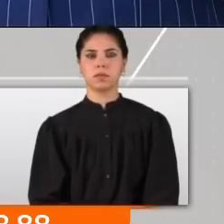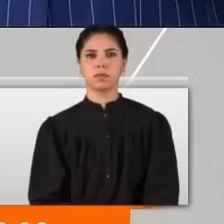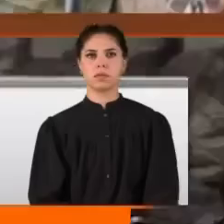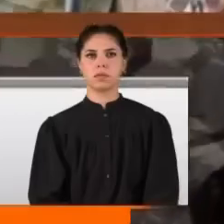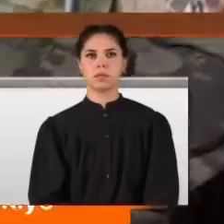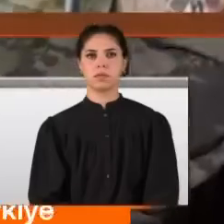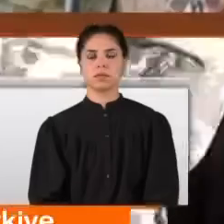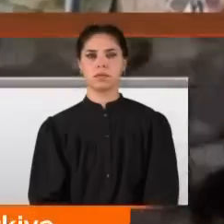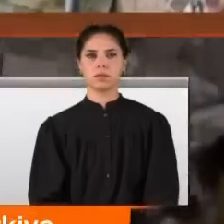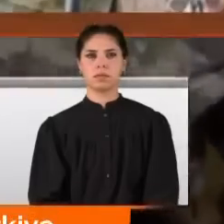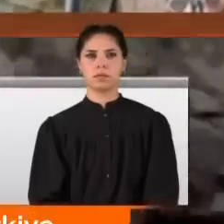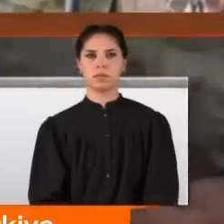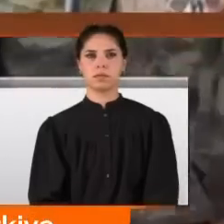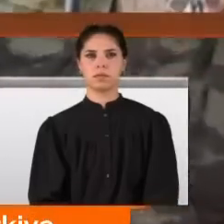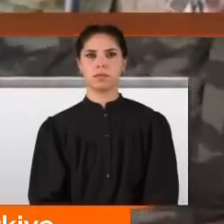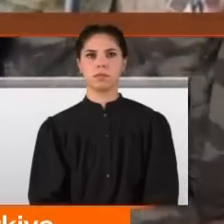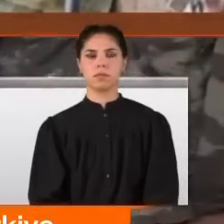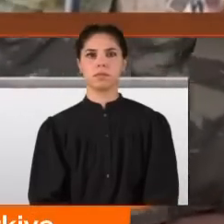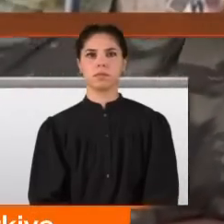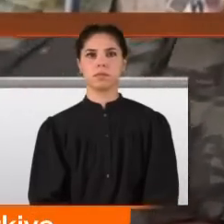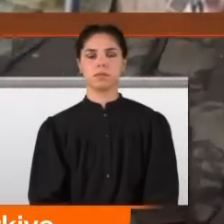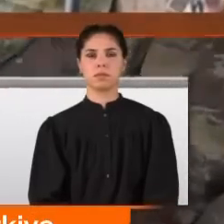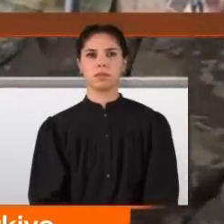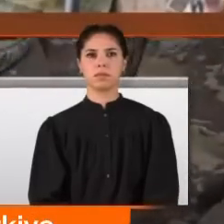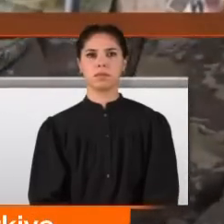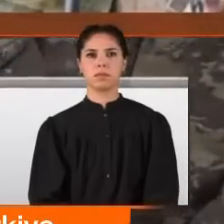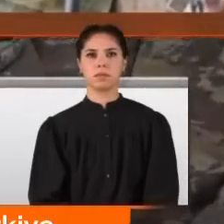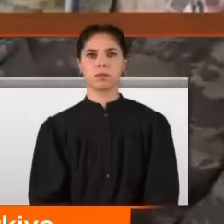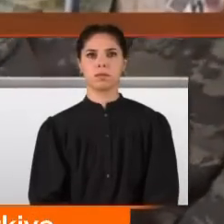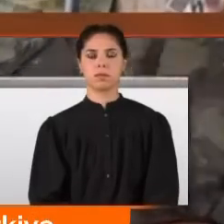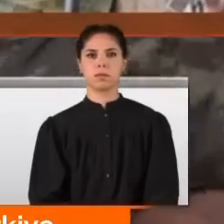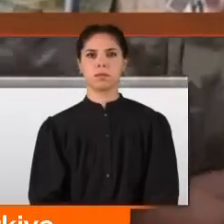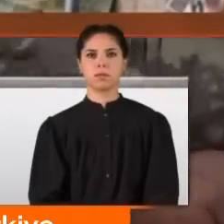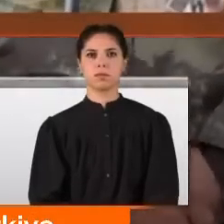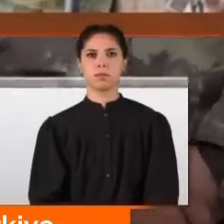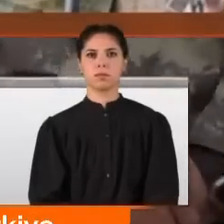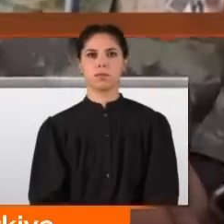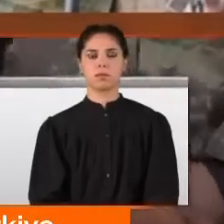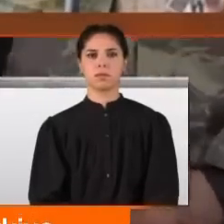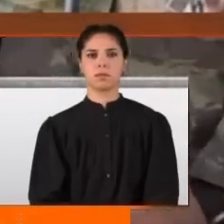Cennetiyle, cemaliyle müşerref. Sizleri de inşallah cennetinde yavrular tutamamıştır.